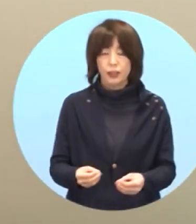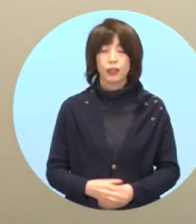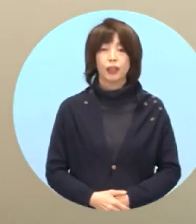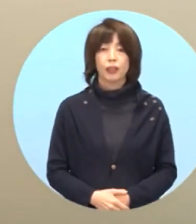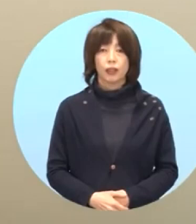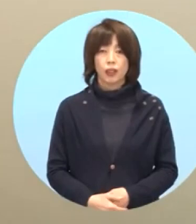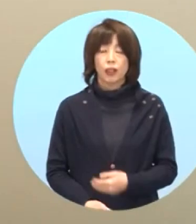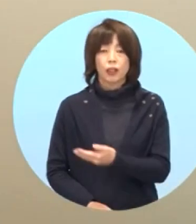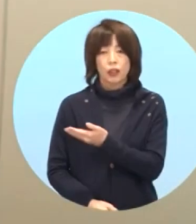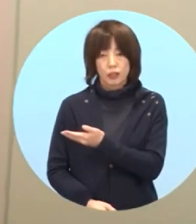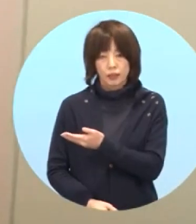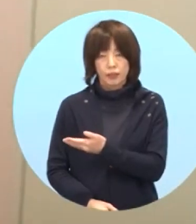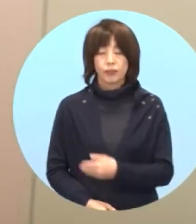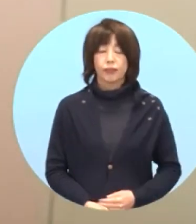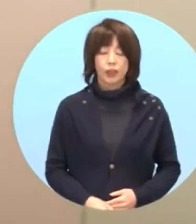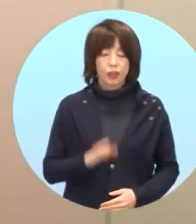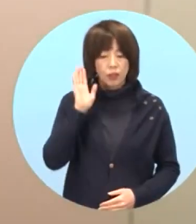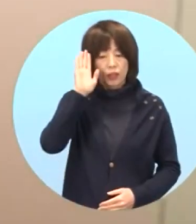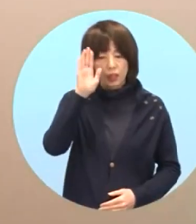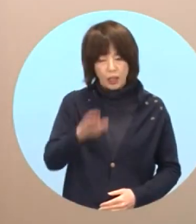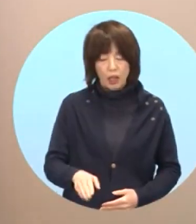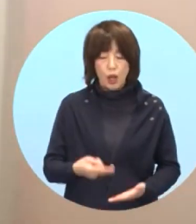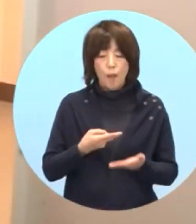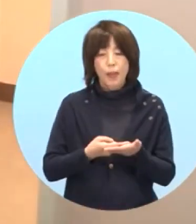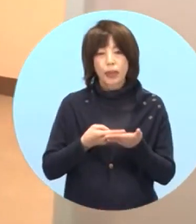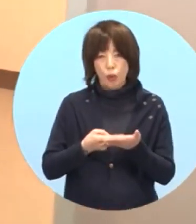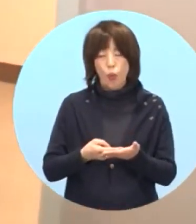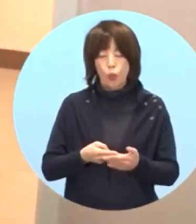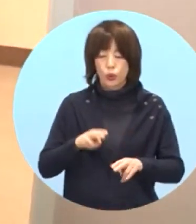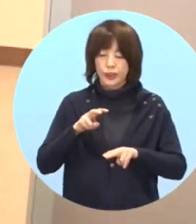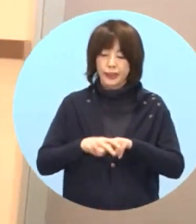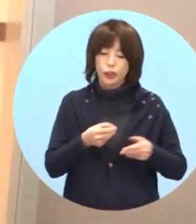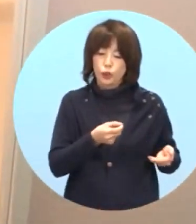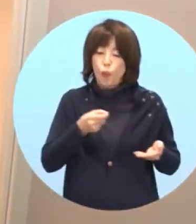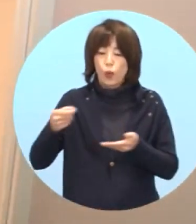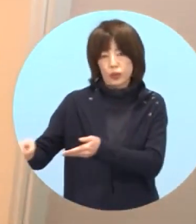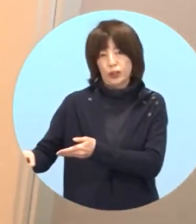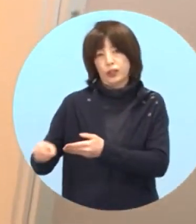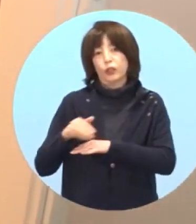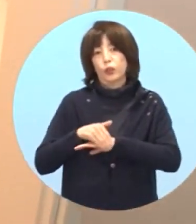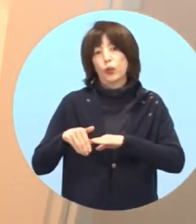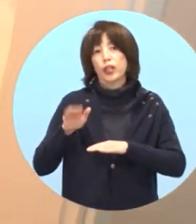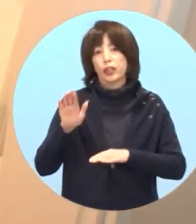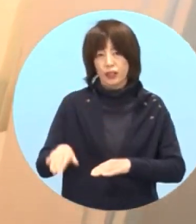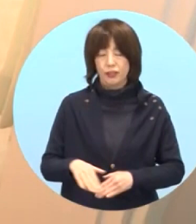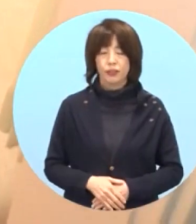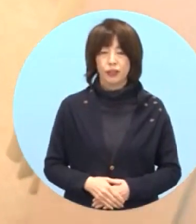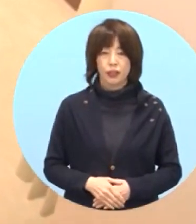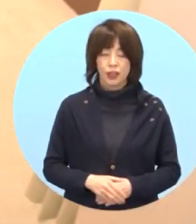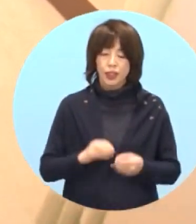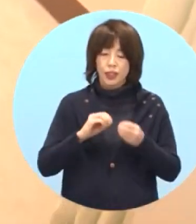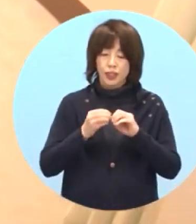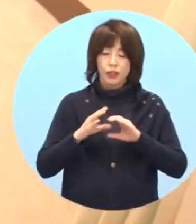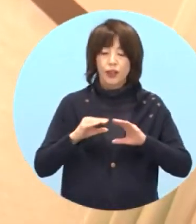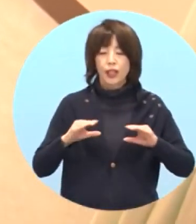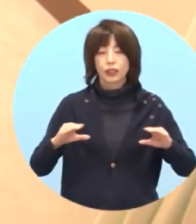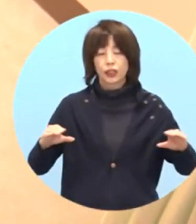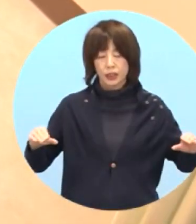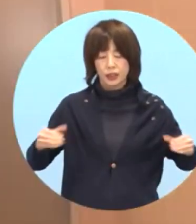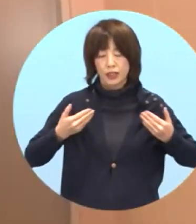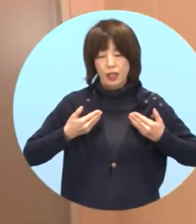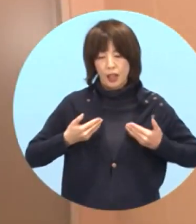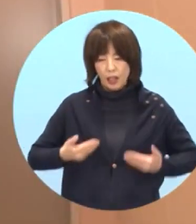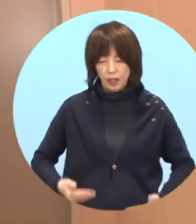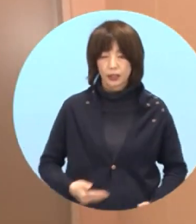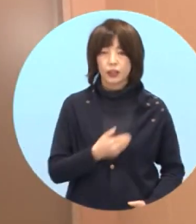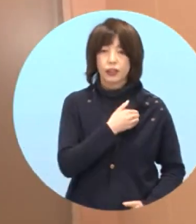こちら授乳室にはこれからベッドとソファーが設置される予定となっております。優しい色合いの空間で安心